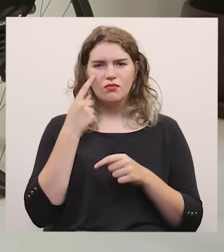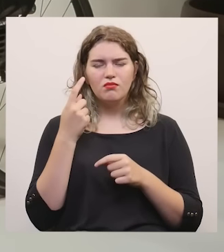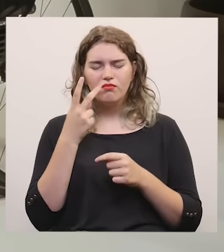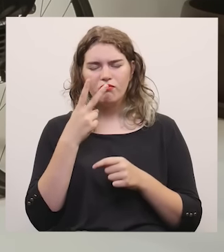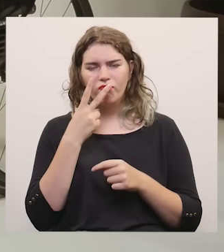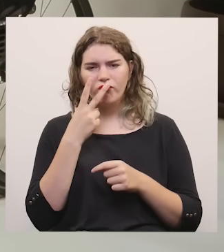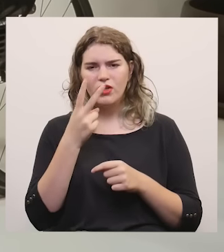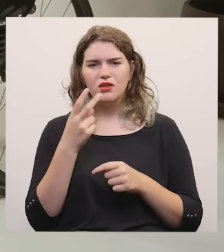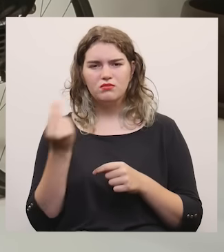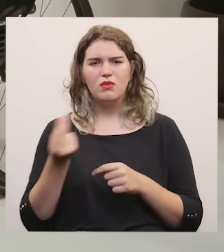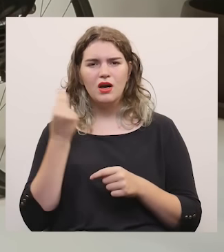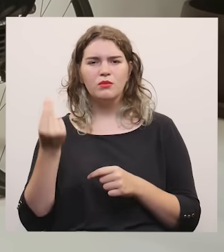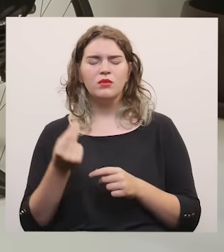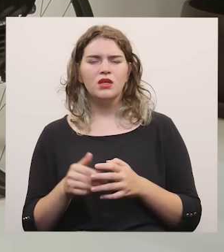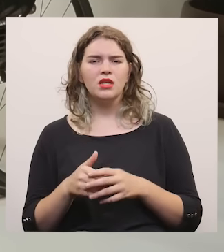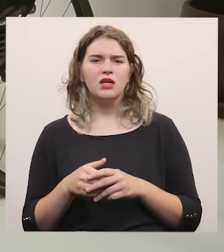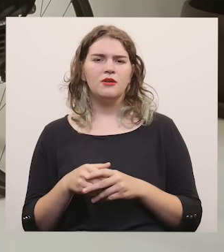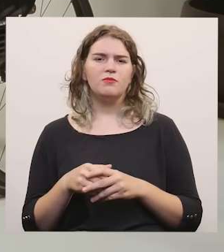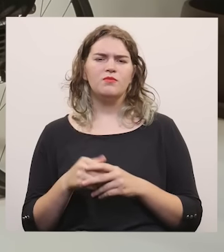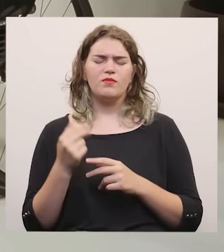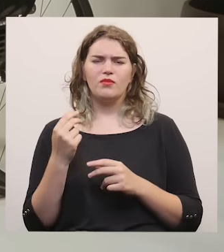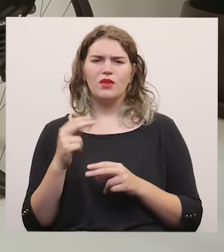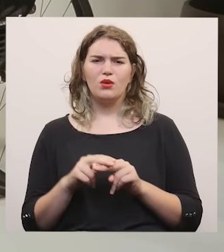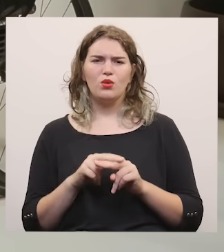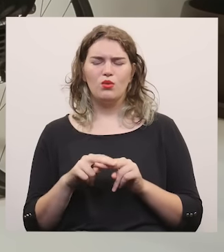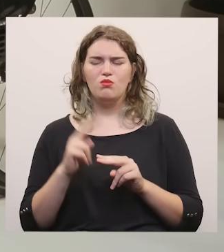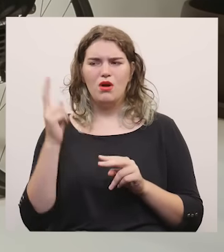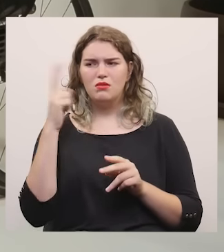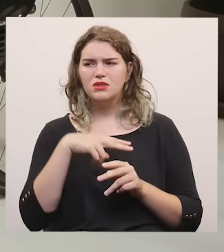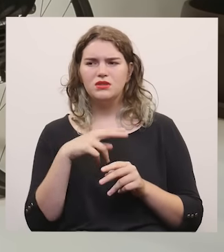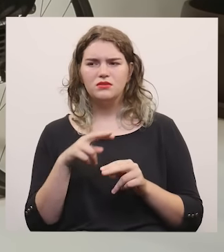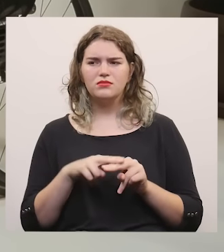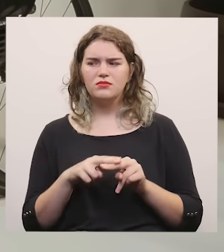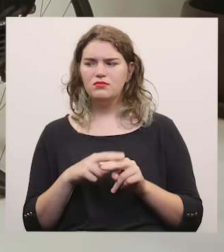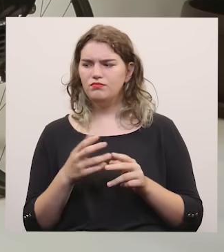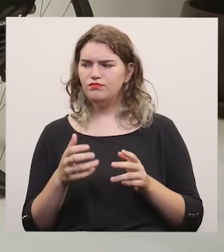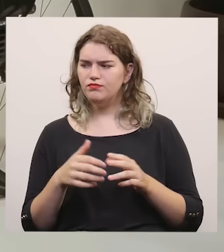ne vine când să credem. Când ai conștientizat că, wow, mi s-a luat așa un